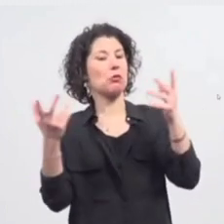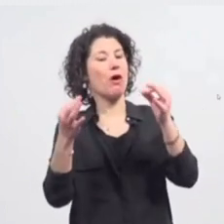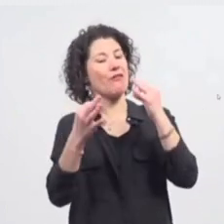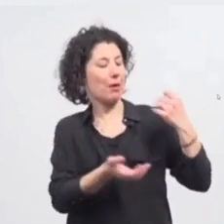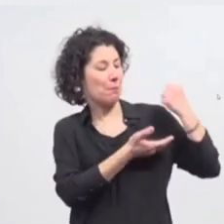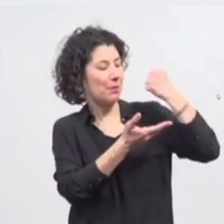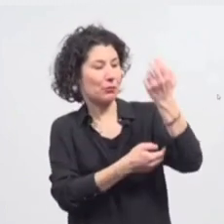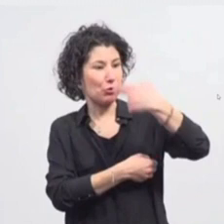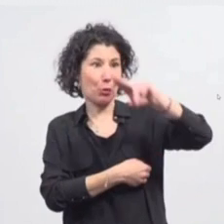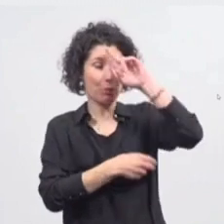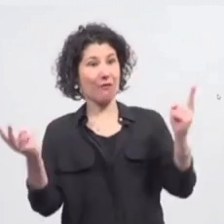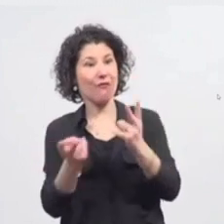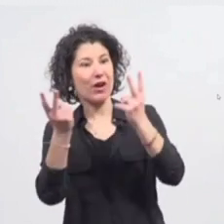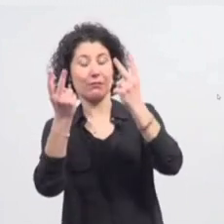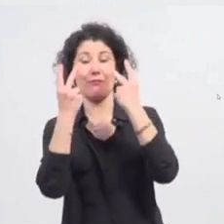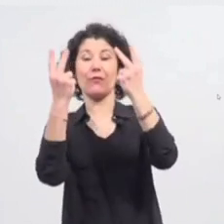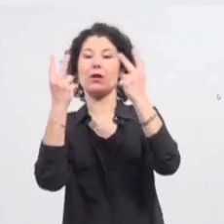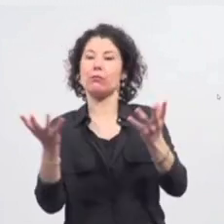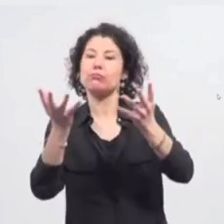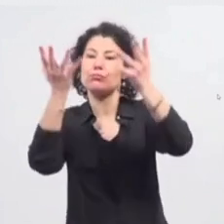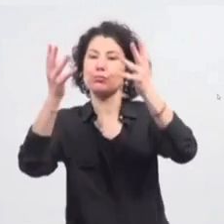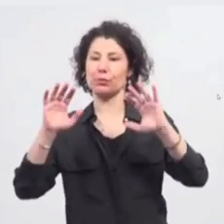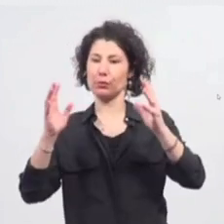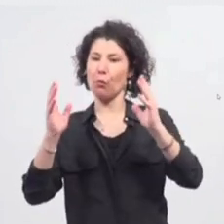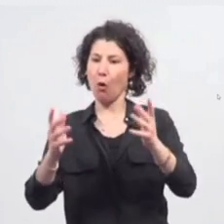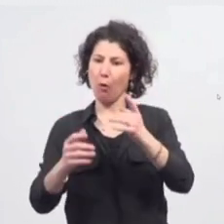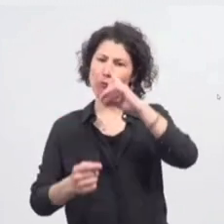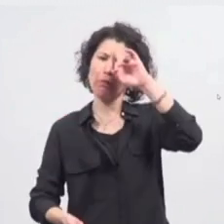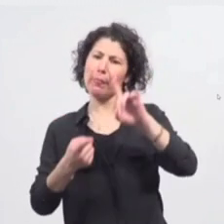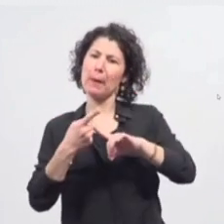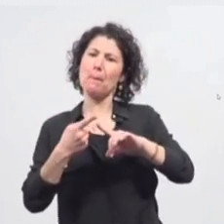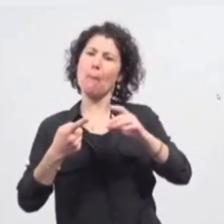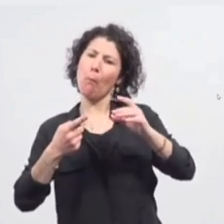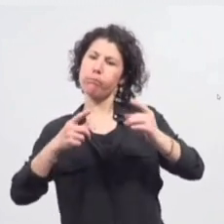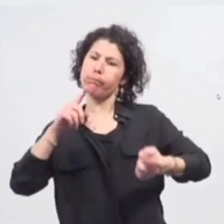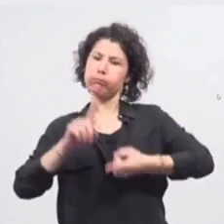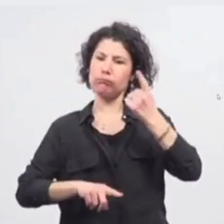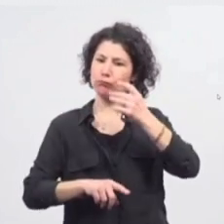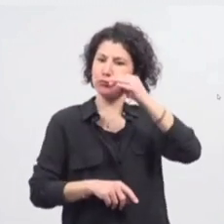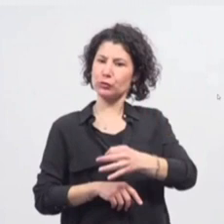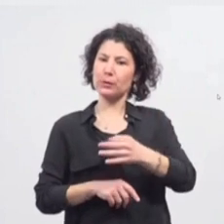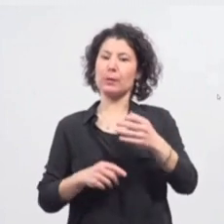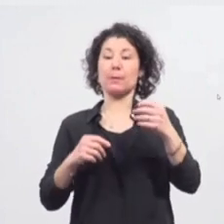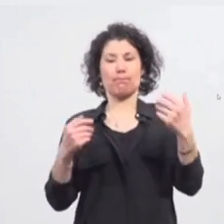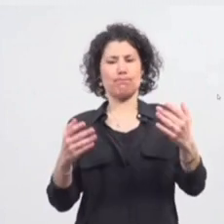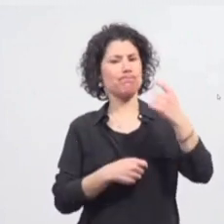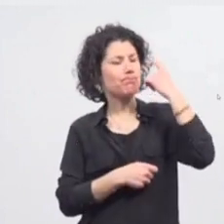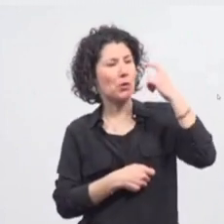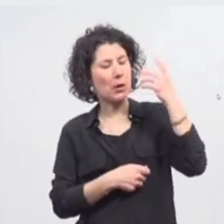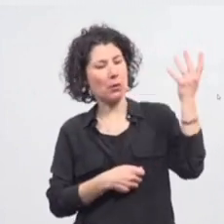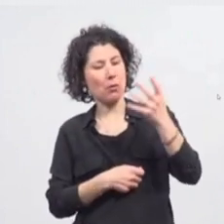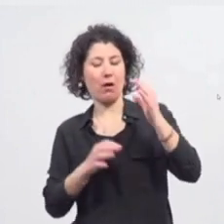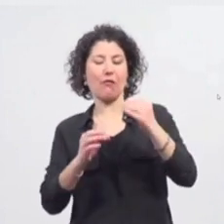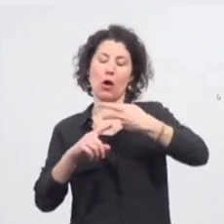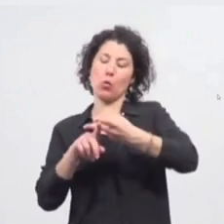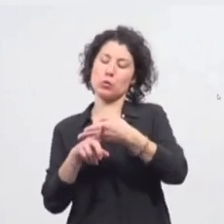européen. Ça, c'était aussi un thème extrêmement important. Nous avons fait le constat que les outils numériques offrent